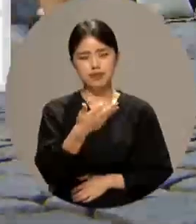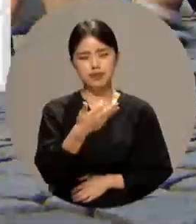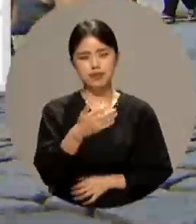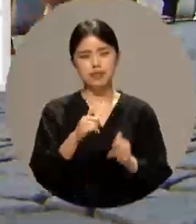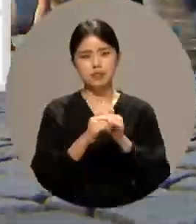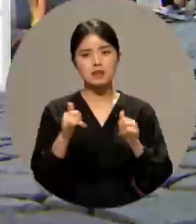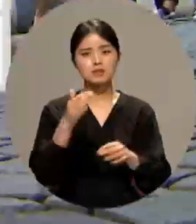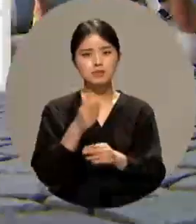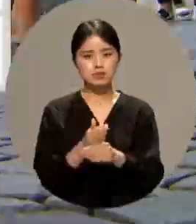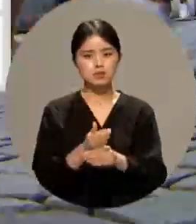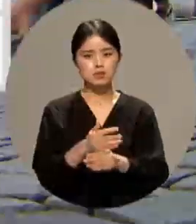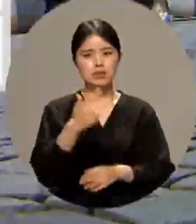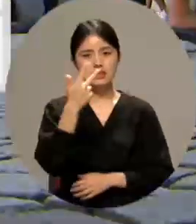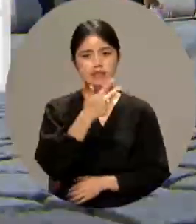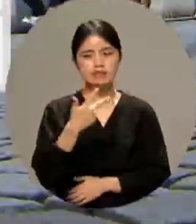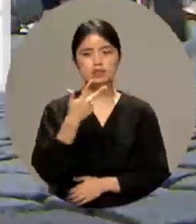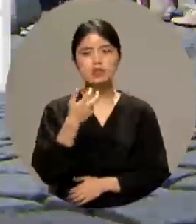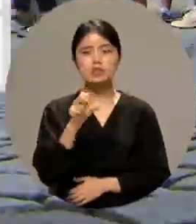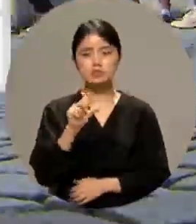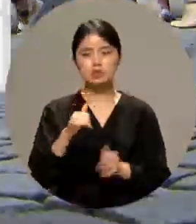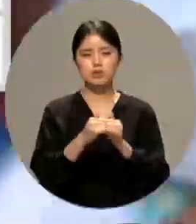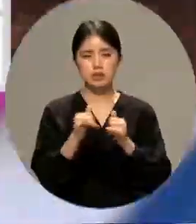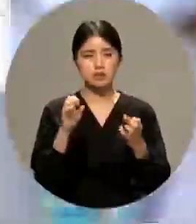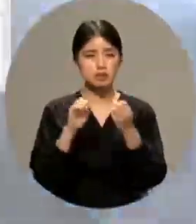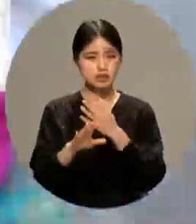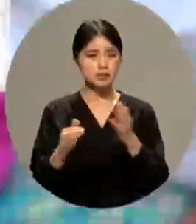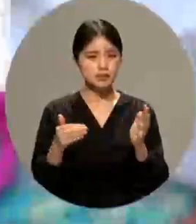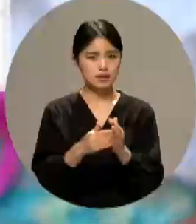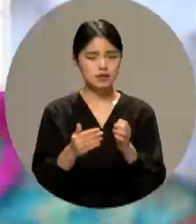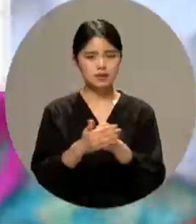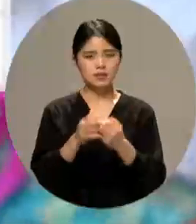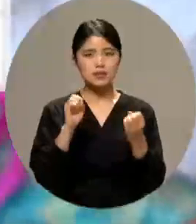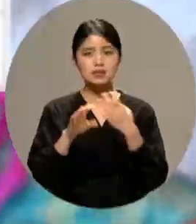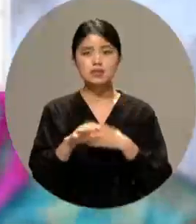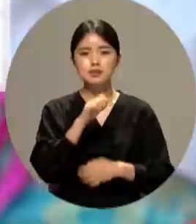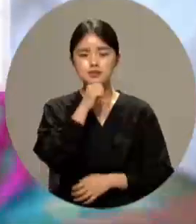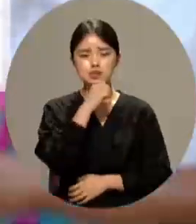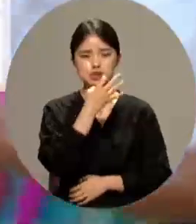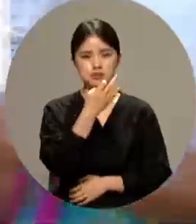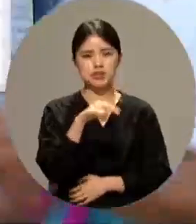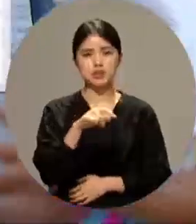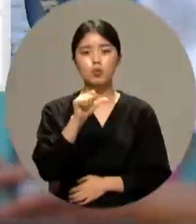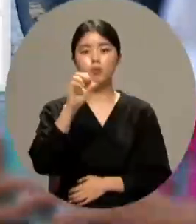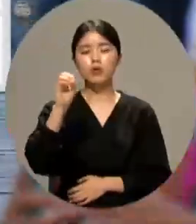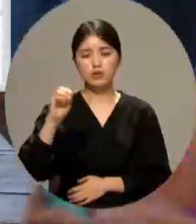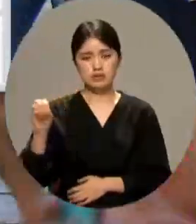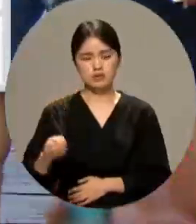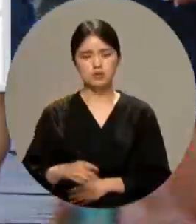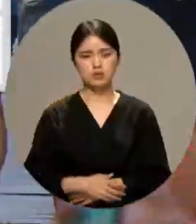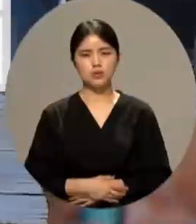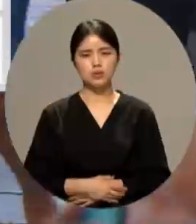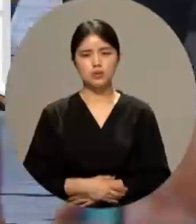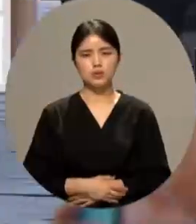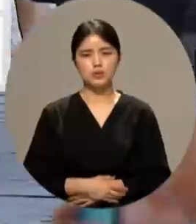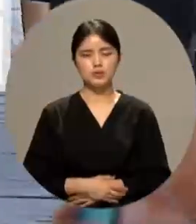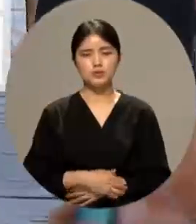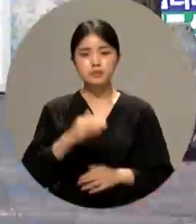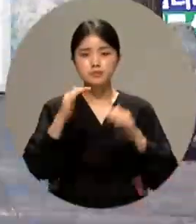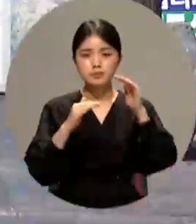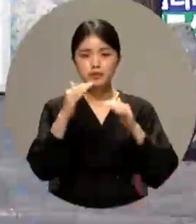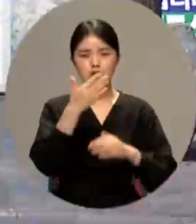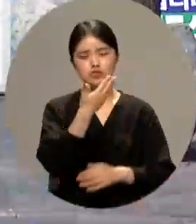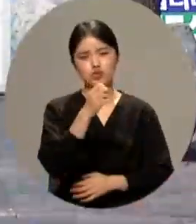가운데 7075 명의 응답을 완료해 응답률이 14.5% 였고 표 번 호 차는